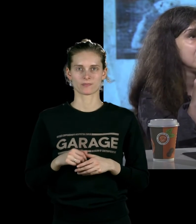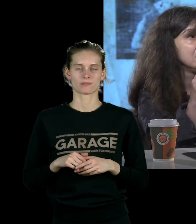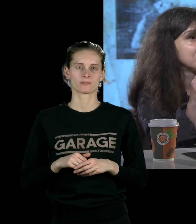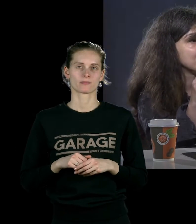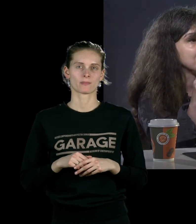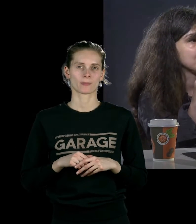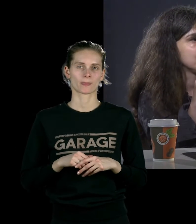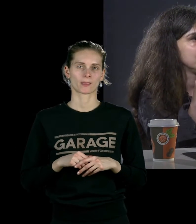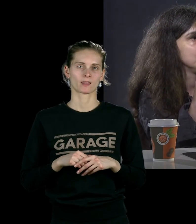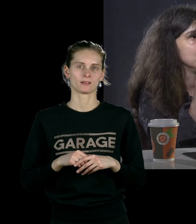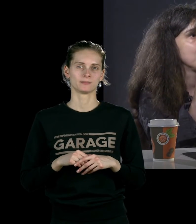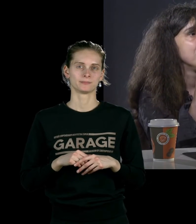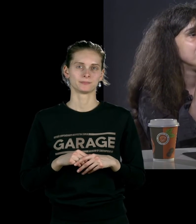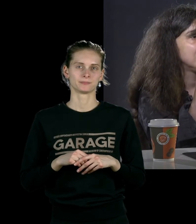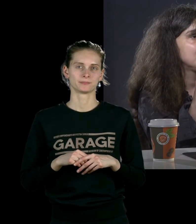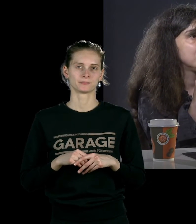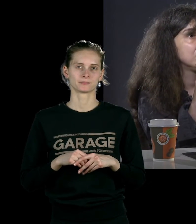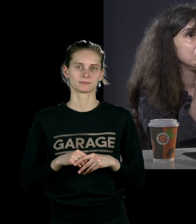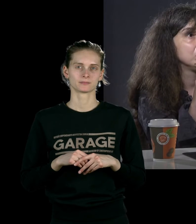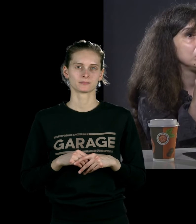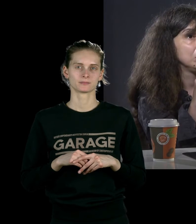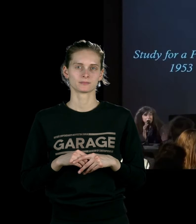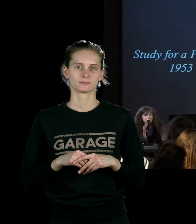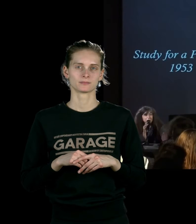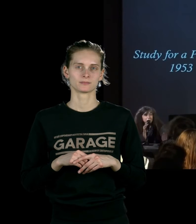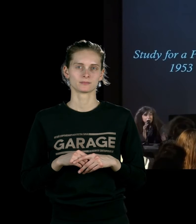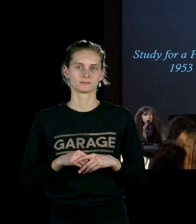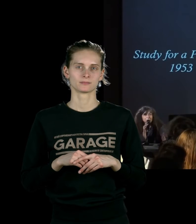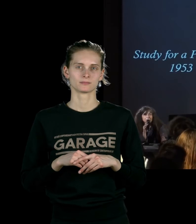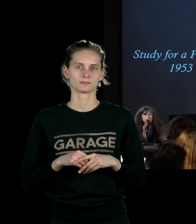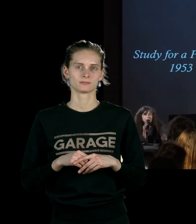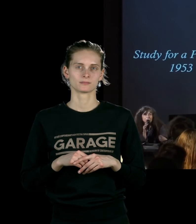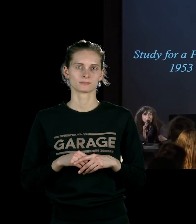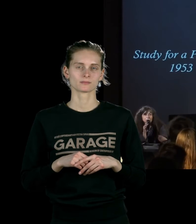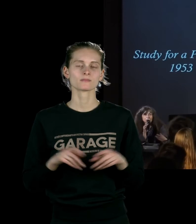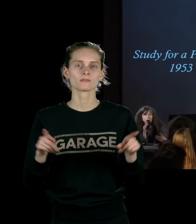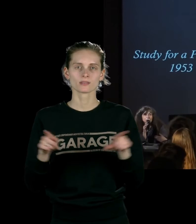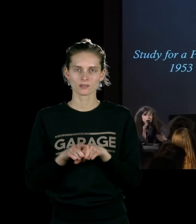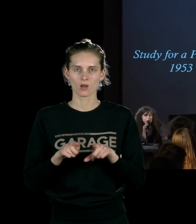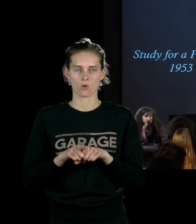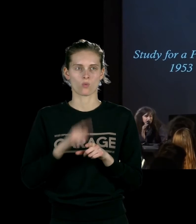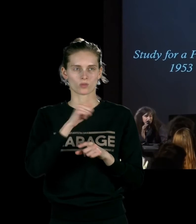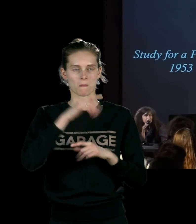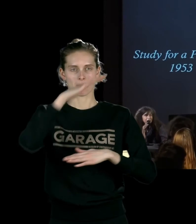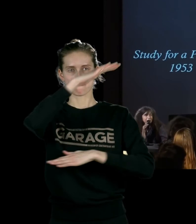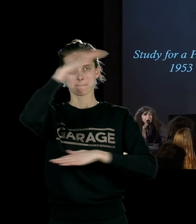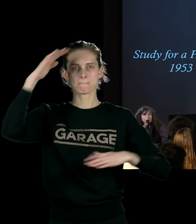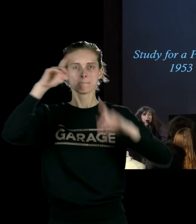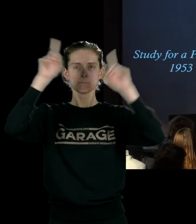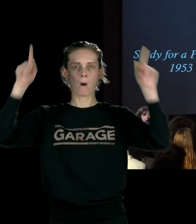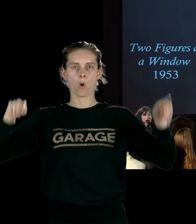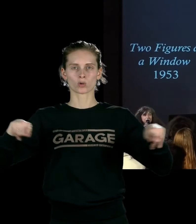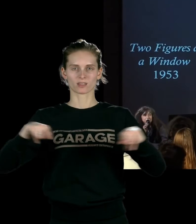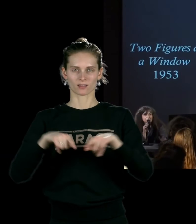говоря, человеческого во многом. Так же, как и это происходит в портретах, что, почему живопись Бэкона — это не